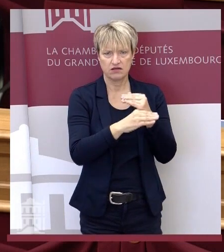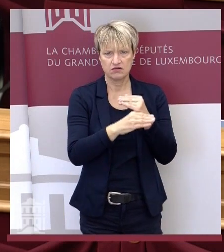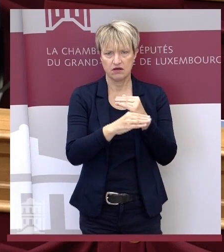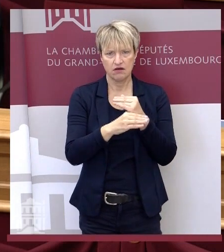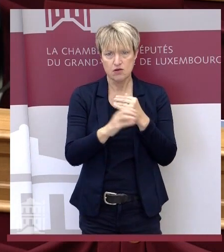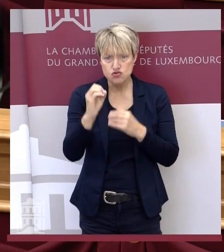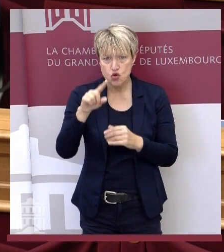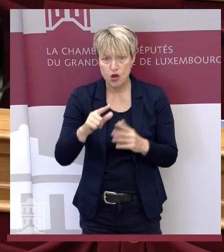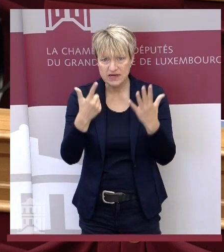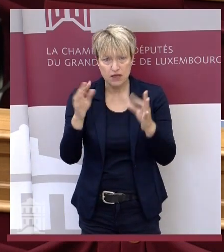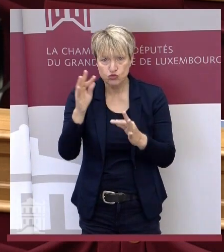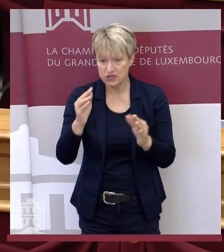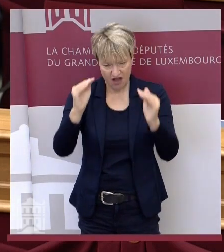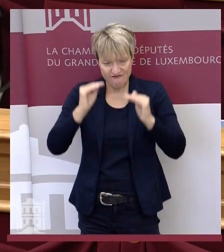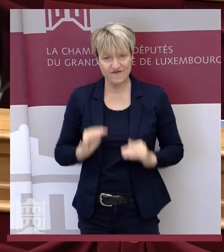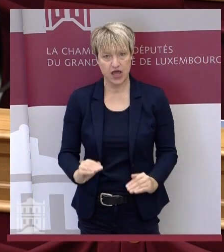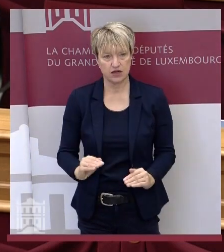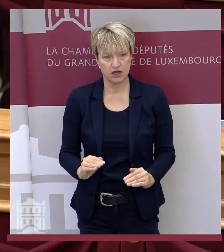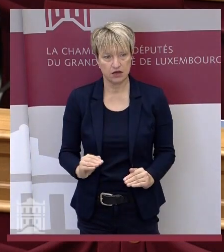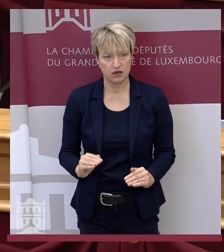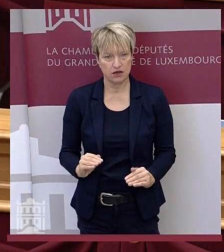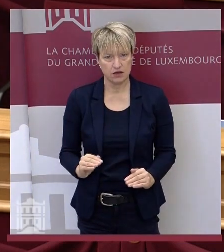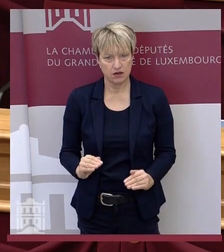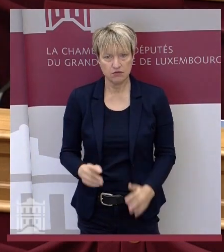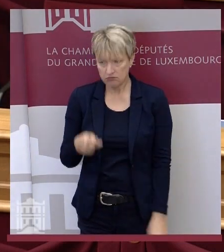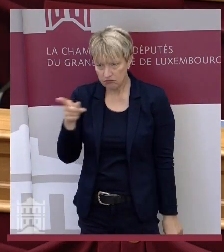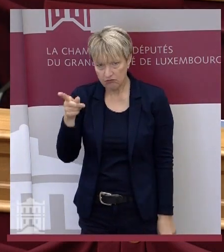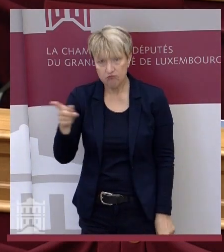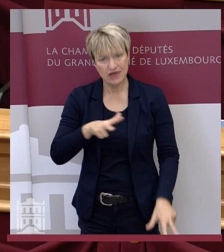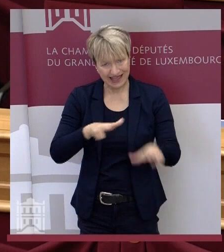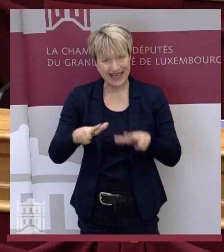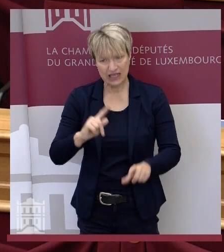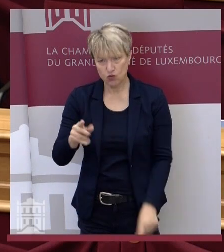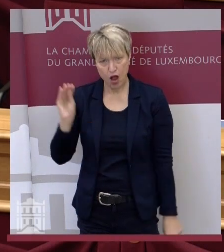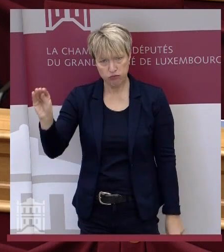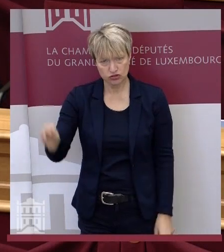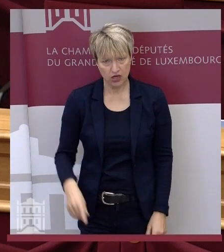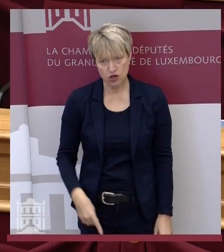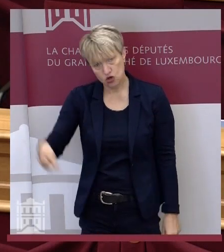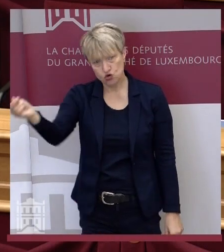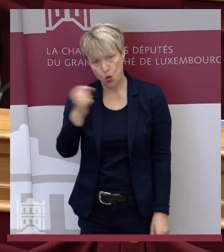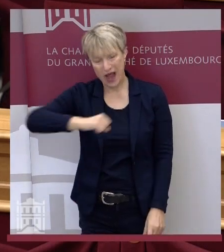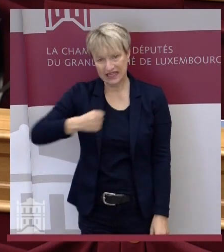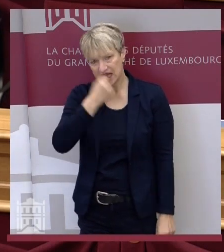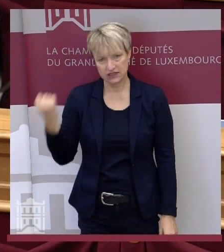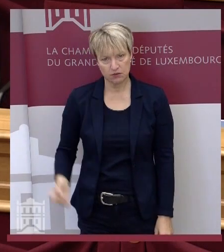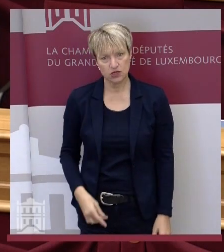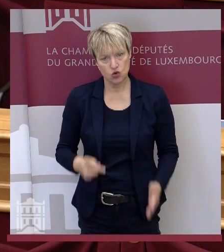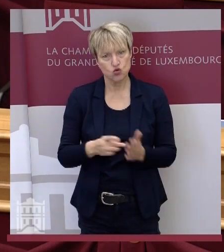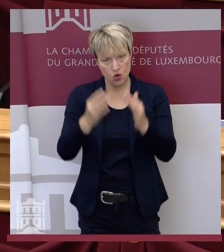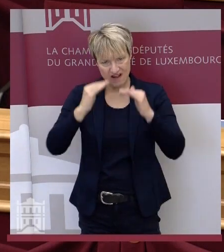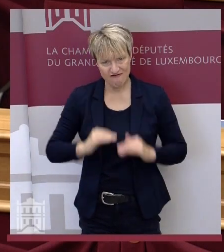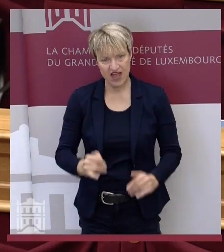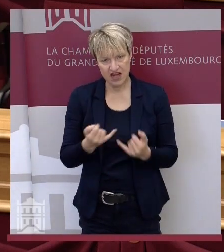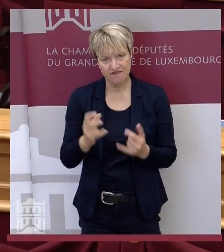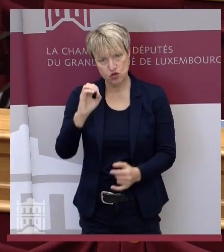denen das selber ist, so dass denen Regierungen, sie wären rechtsextremistisch, weil sie Männer wie 0,7% bezahlen von ihrem